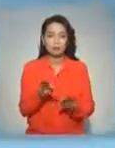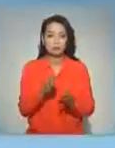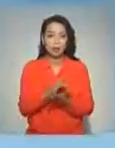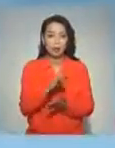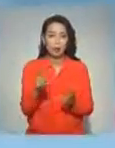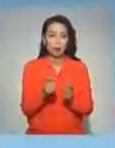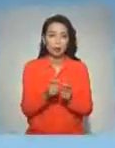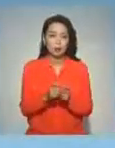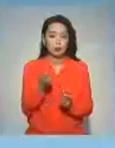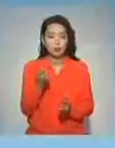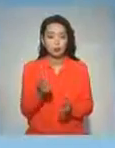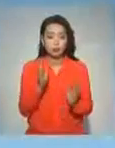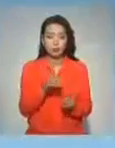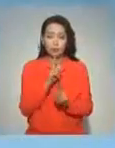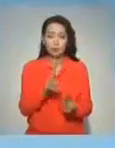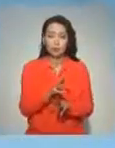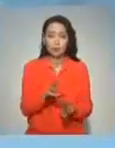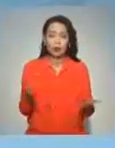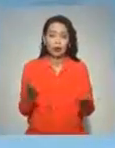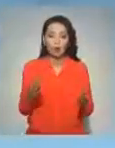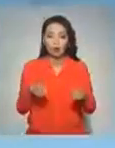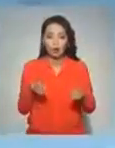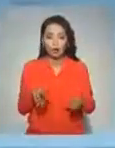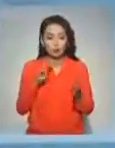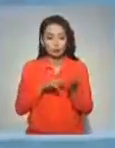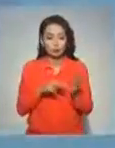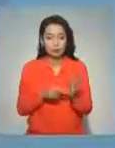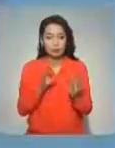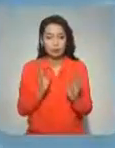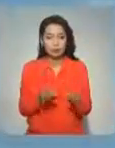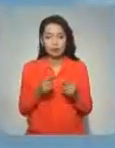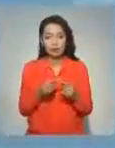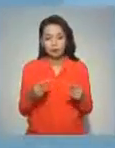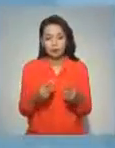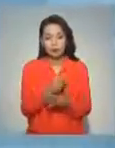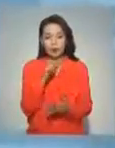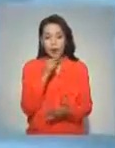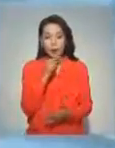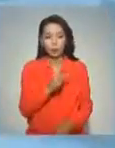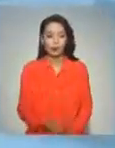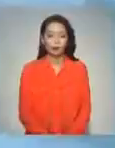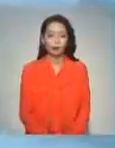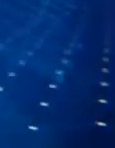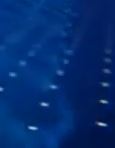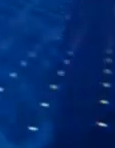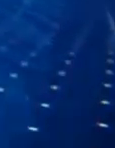бағасы арзандайма, министрлік қандай шешімдер қарастырып отыр. Осы және өзге де ақпараттар экономика топтамасында.